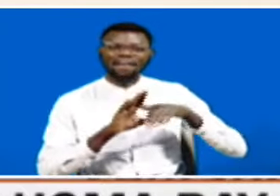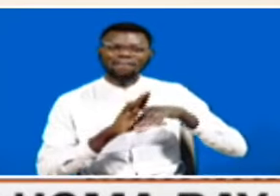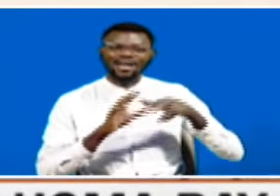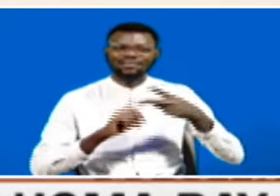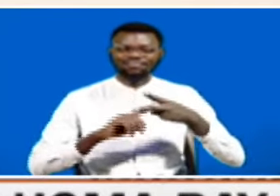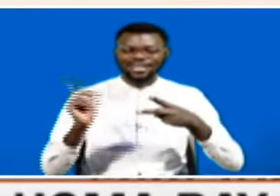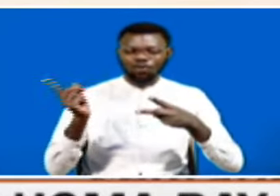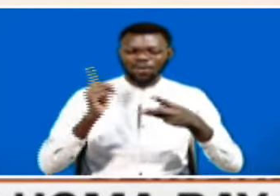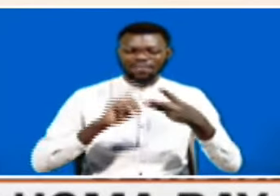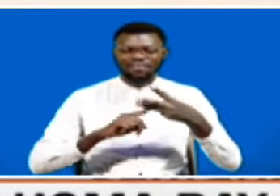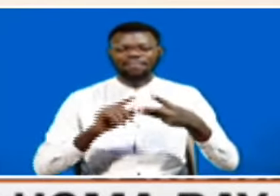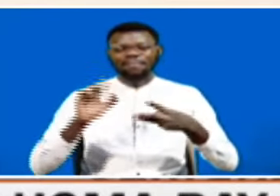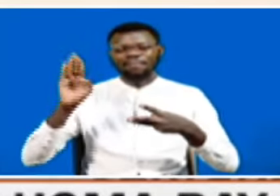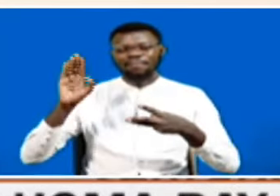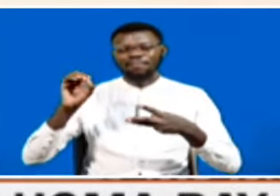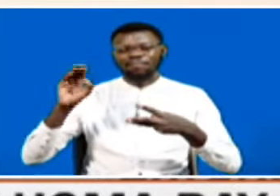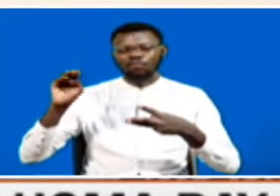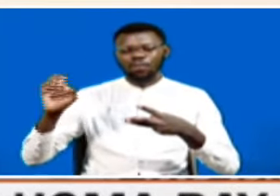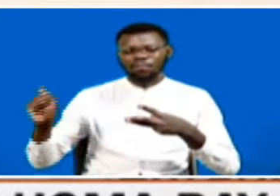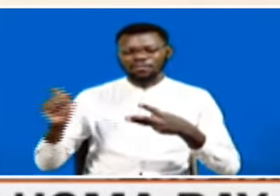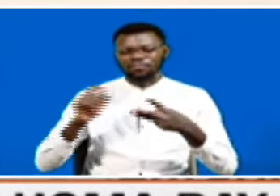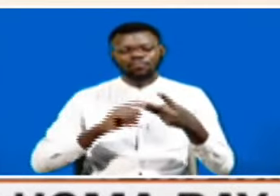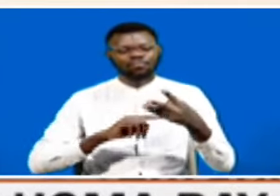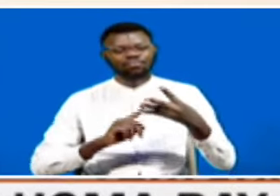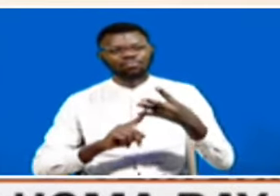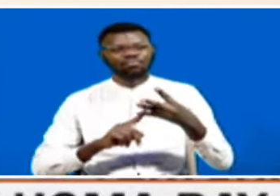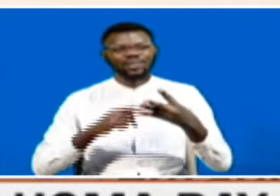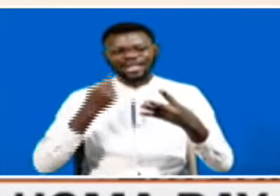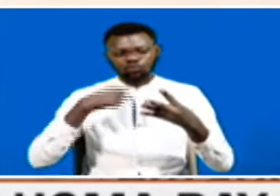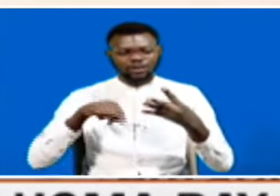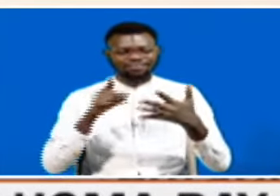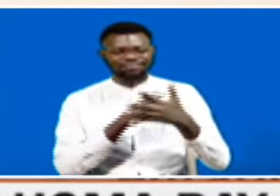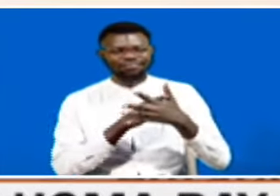Bomet, Kitui, and Homabay County.